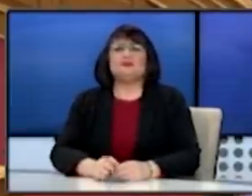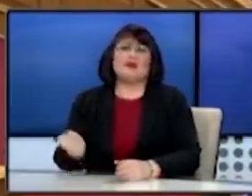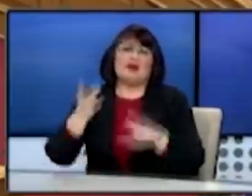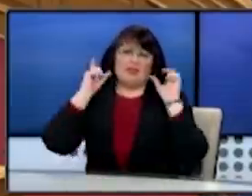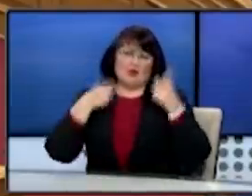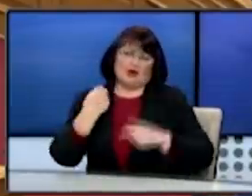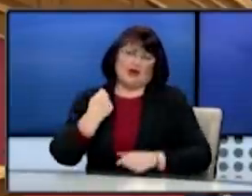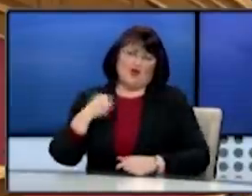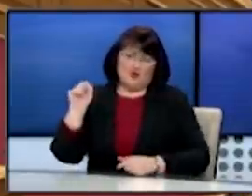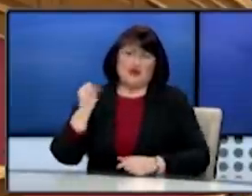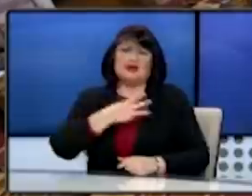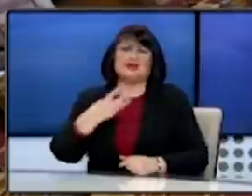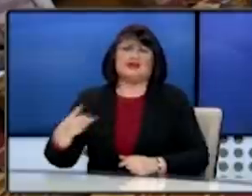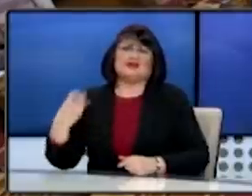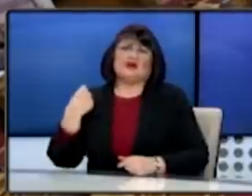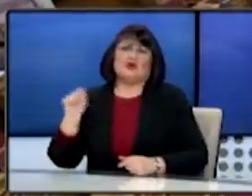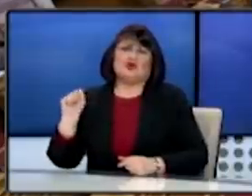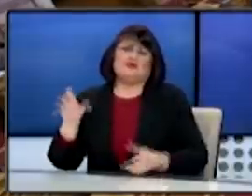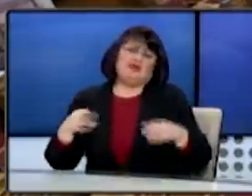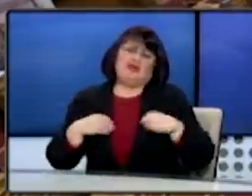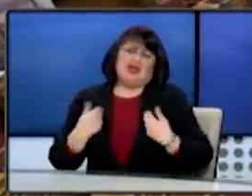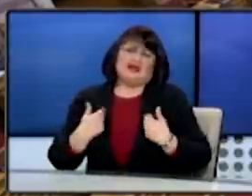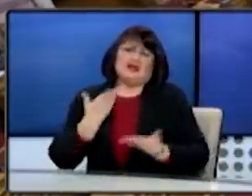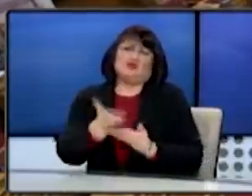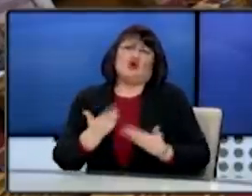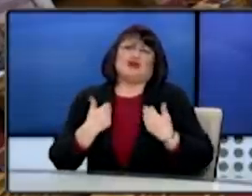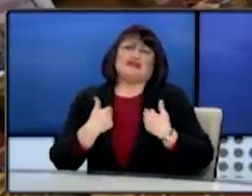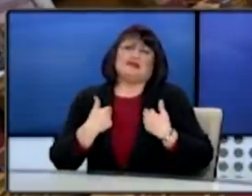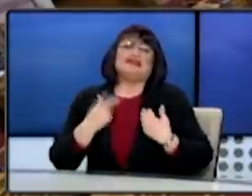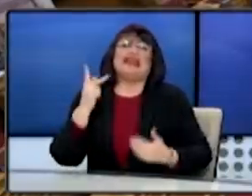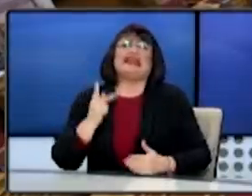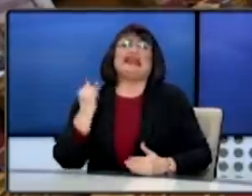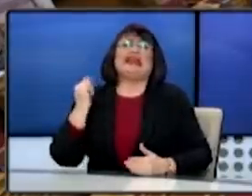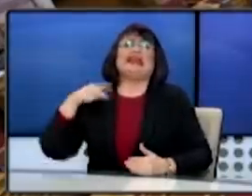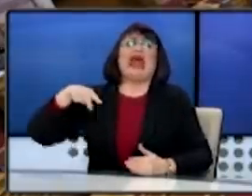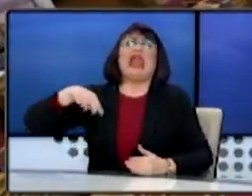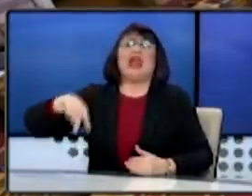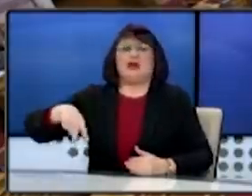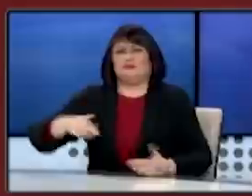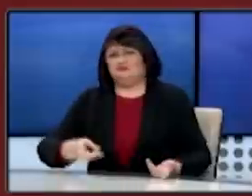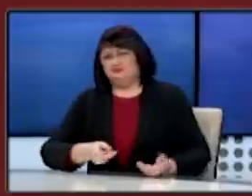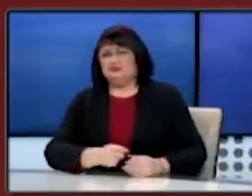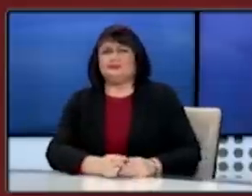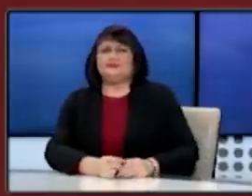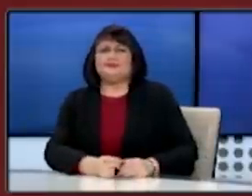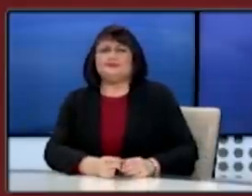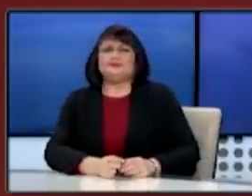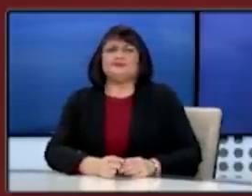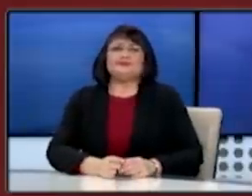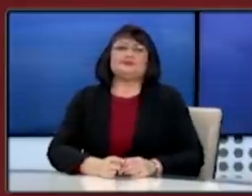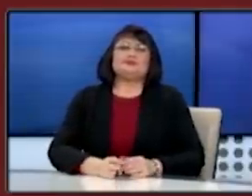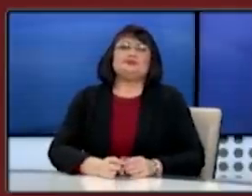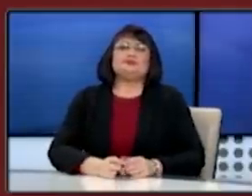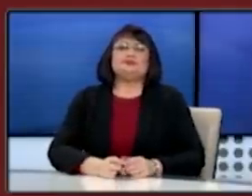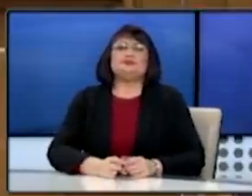αλίμονο, αλλά και εσείς του ΣΥΡΙΖΑ και εσείς του ΠΑΣΟΚ ΚΙΝΑΛ. Είναι ή δεν είναι πρόκληση